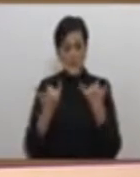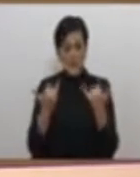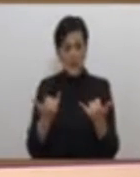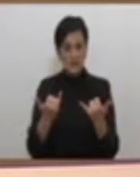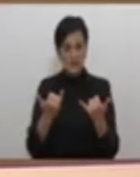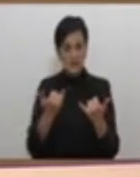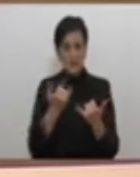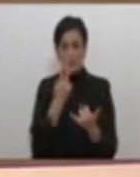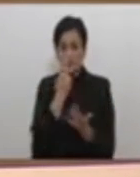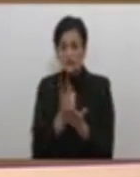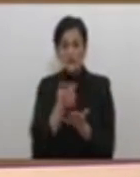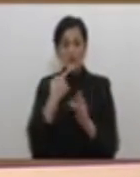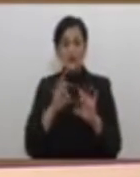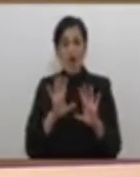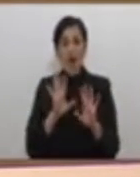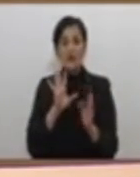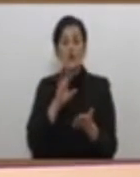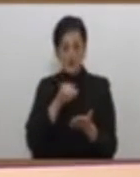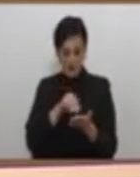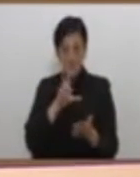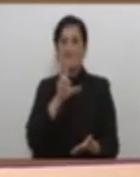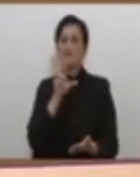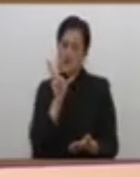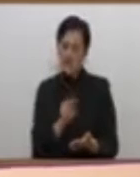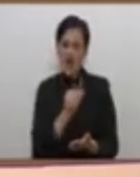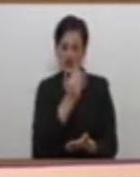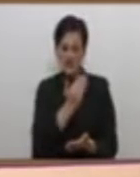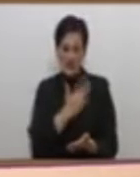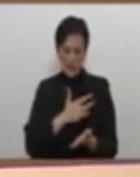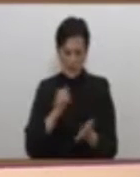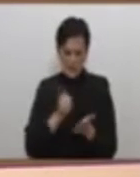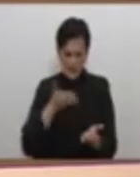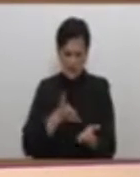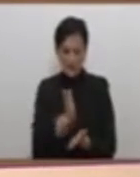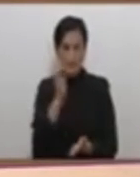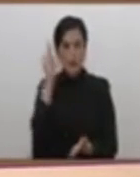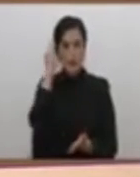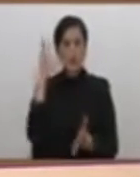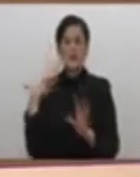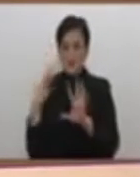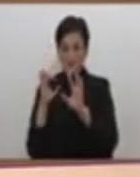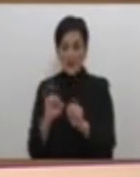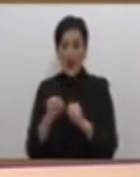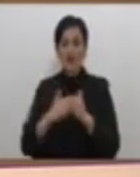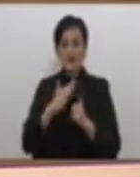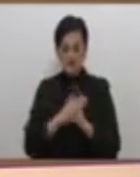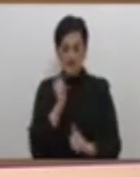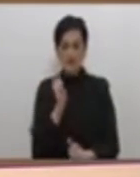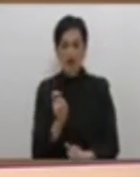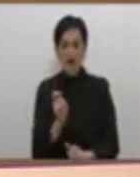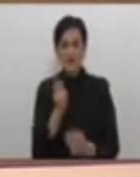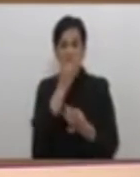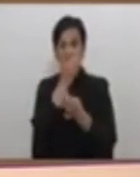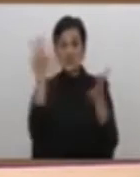გამოხატავს. არამედ დააფიქსირეთ თქვენი პრინციპული პოზიცია. დაუჭირეთ მხარი სანქციებს, რომელსაც